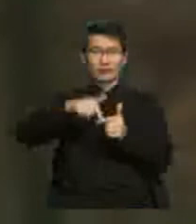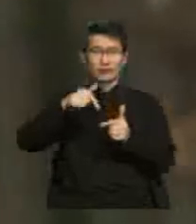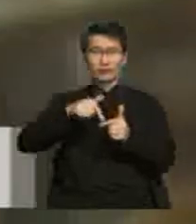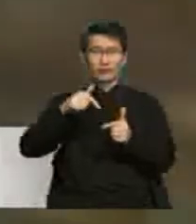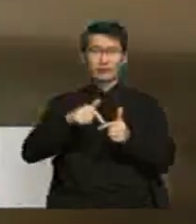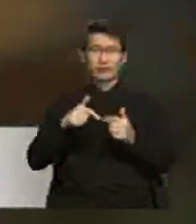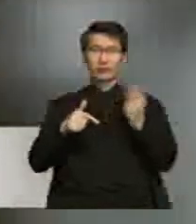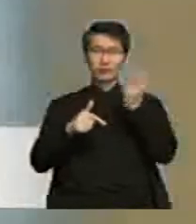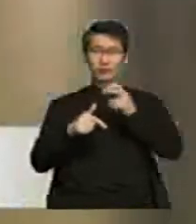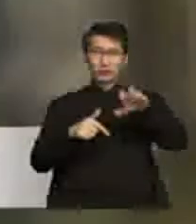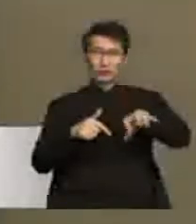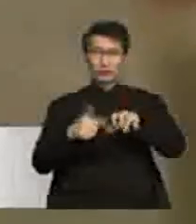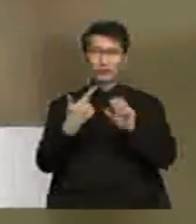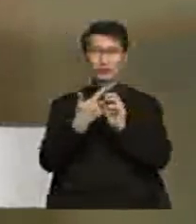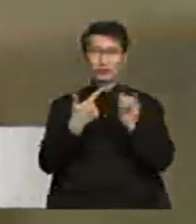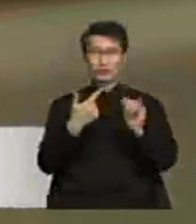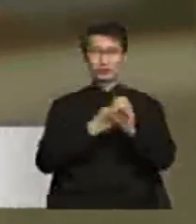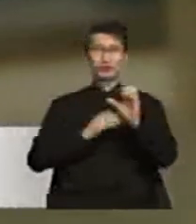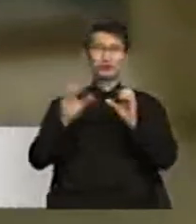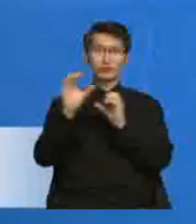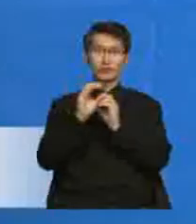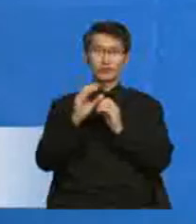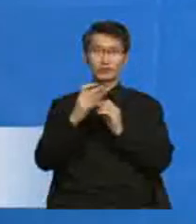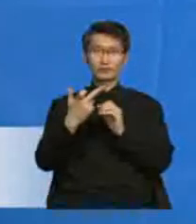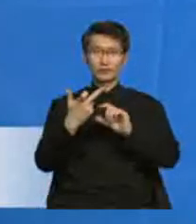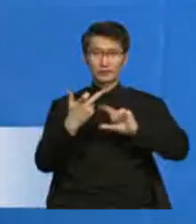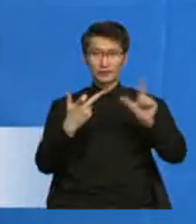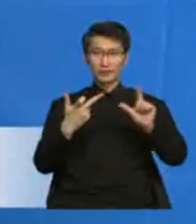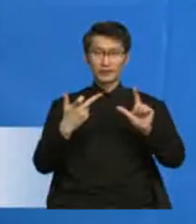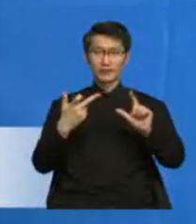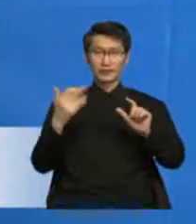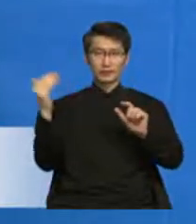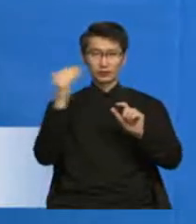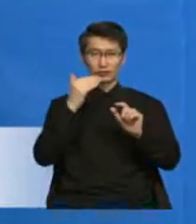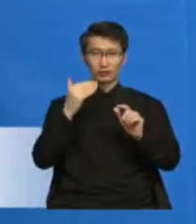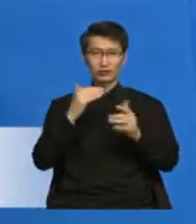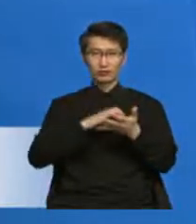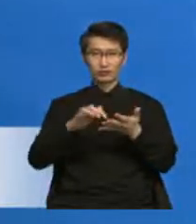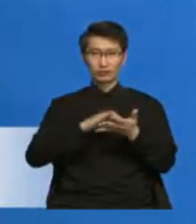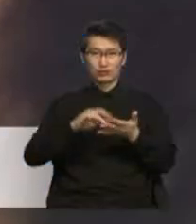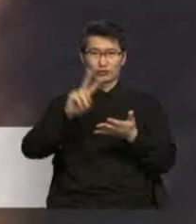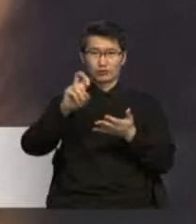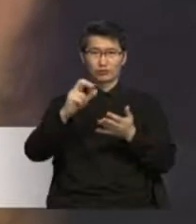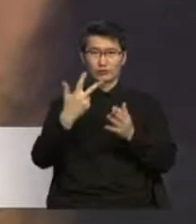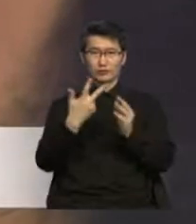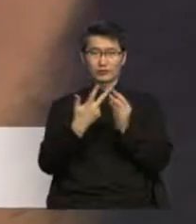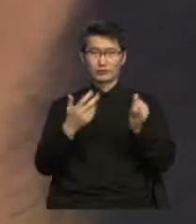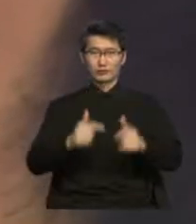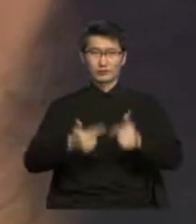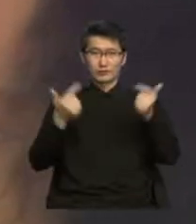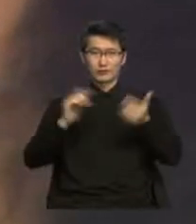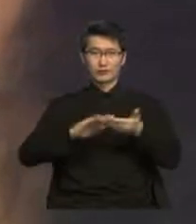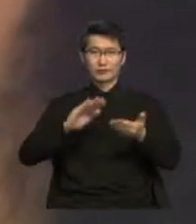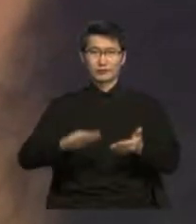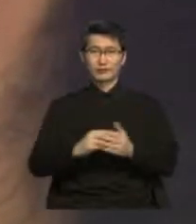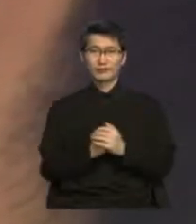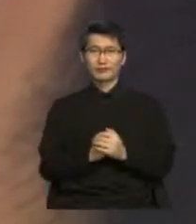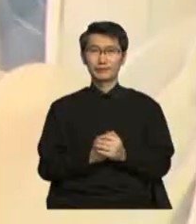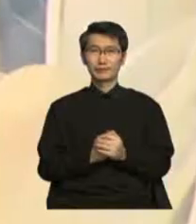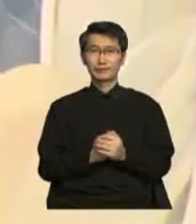보건산업 관련 확진 자도 6명 추가돼 17일 11시 기준 누적 확진 자는 스물 일곱 명으로 늘었습니다